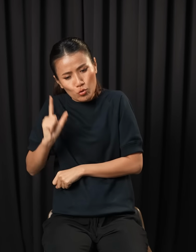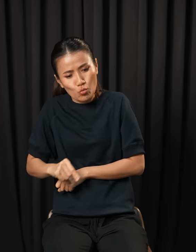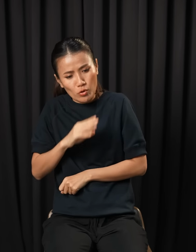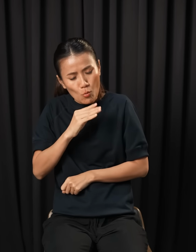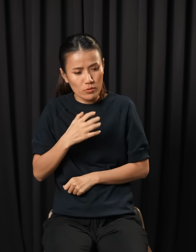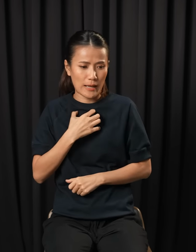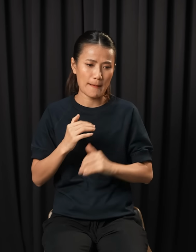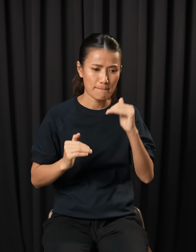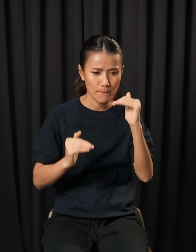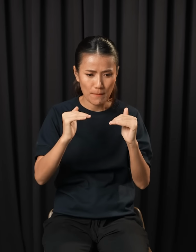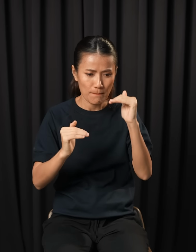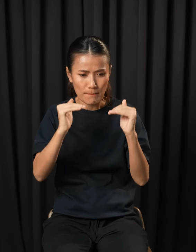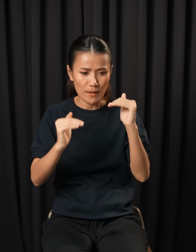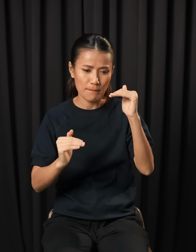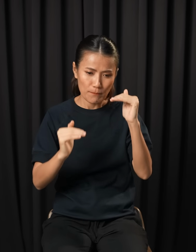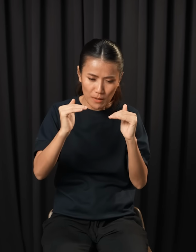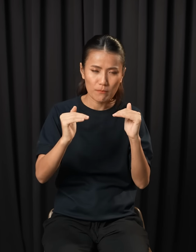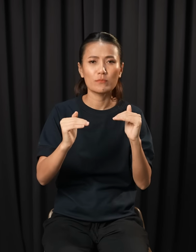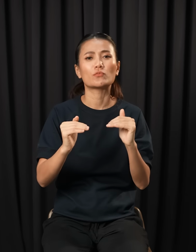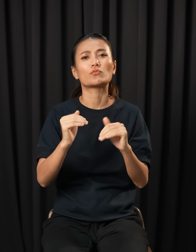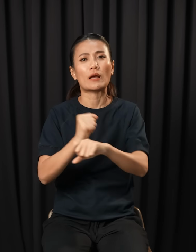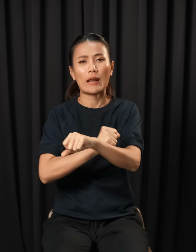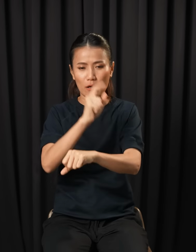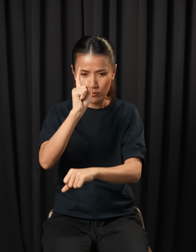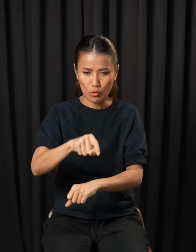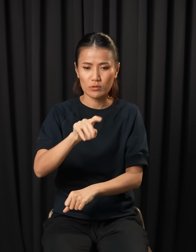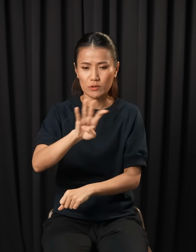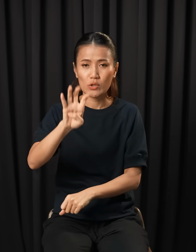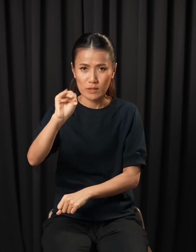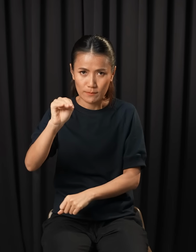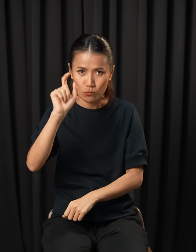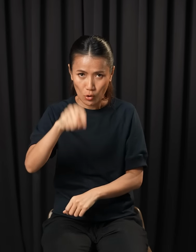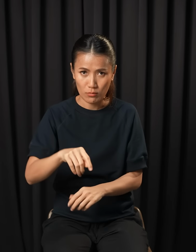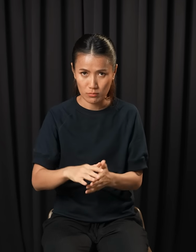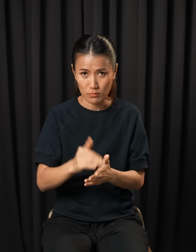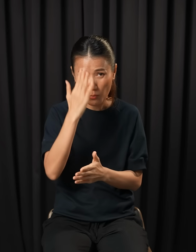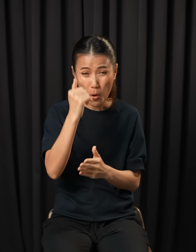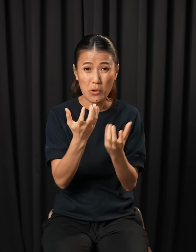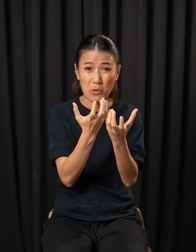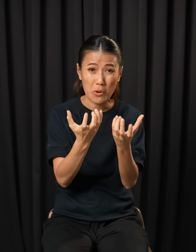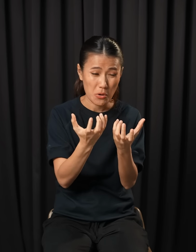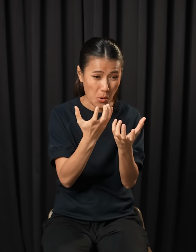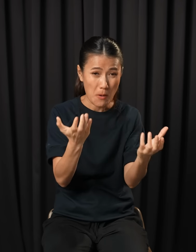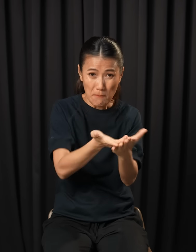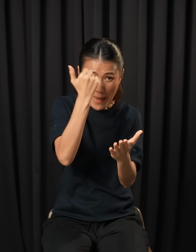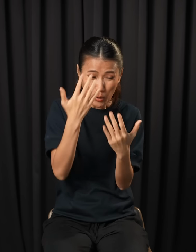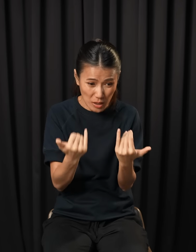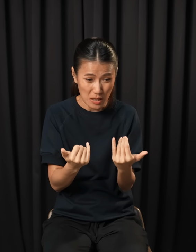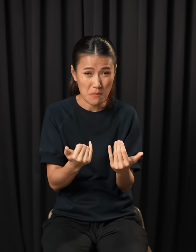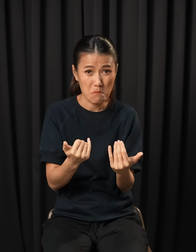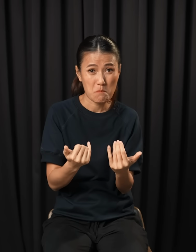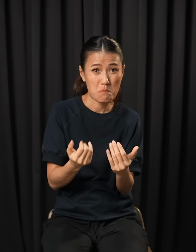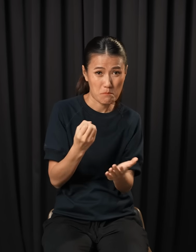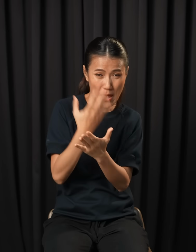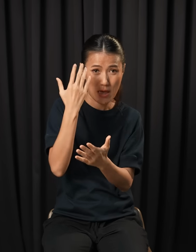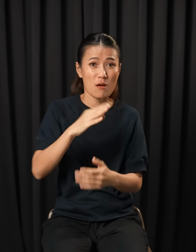ก็ดีเนี่ยวันนี้มันควรที่จะอยู่ที่440ถ้าเกิดจะเฉลี่ยทุกเฉลี่ยสุขกันในเศรษฐกิจแบบนี้นะก็ควรที่จะอยู่ที่440 ค่าแรงขั้นต่ำควรจะ